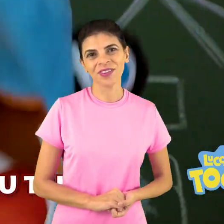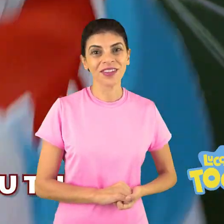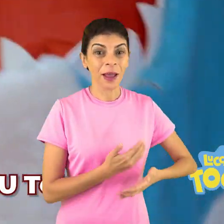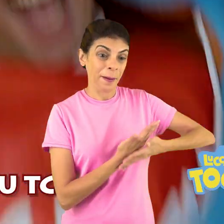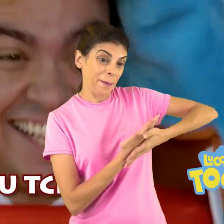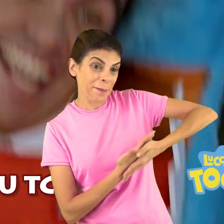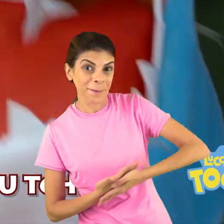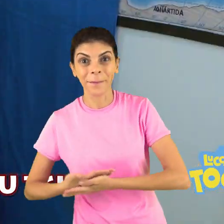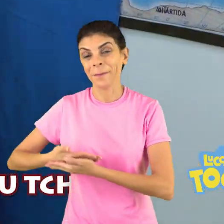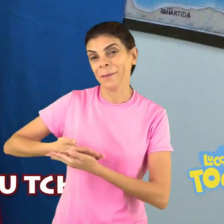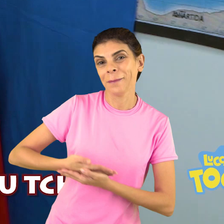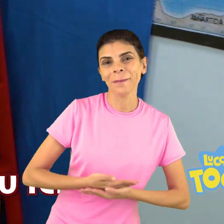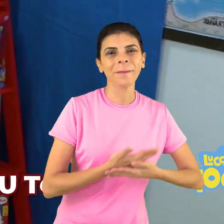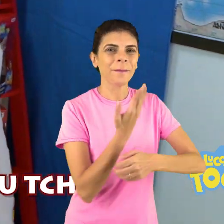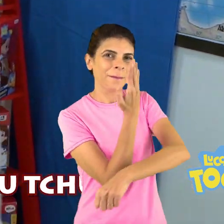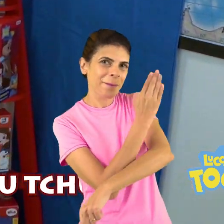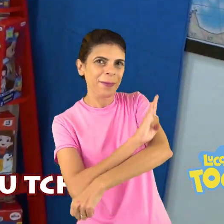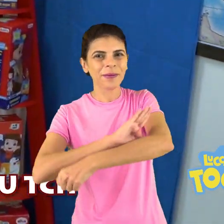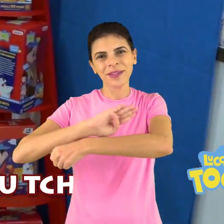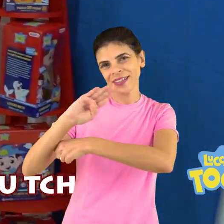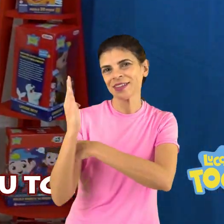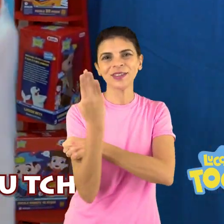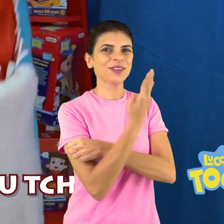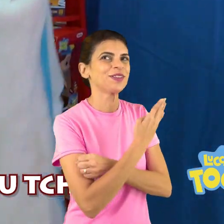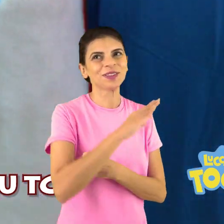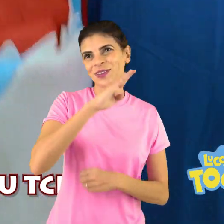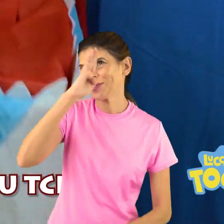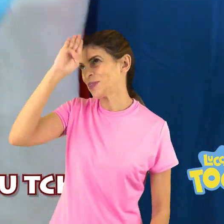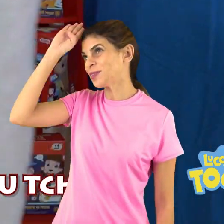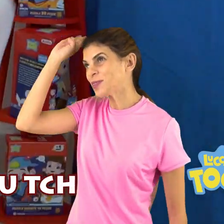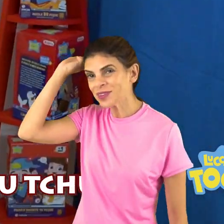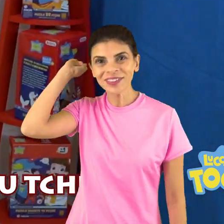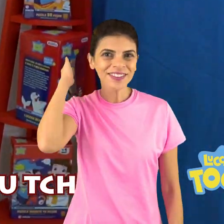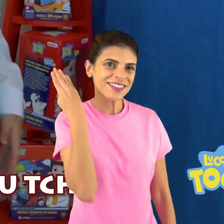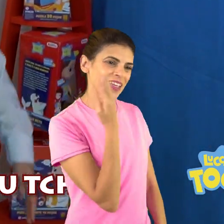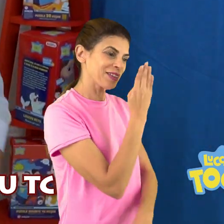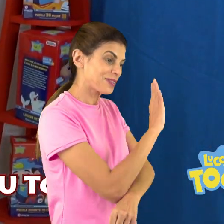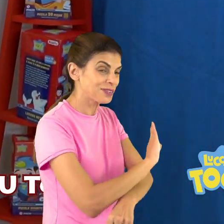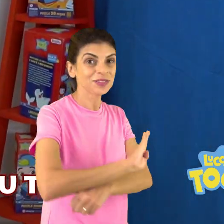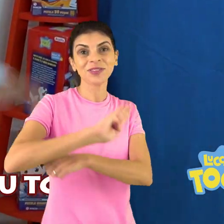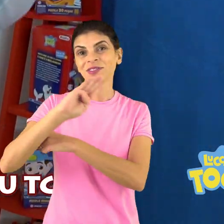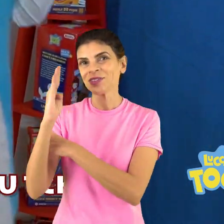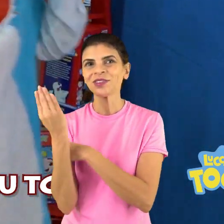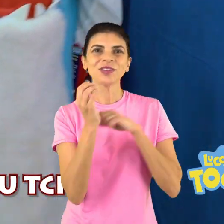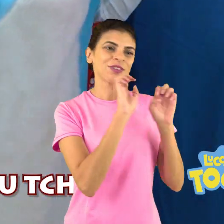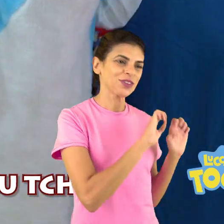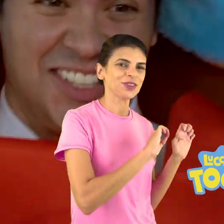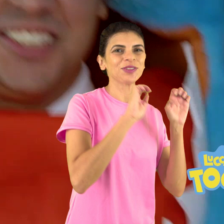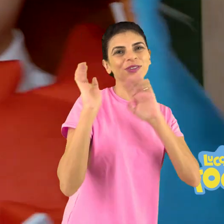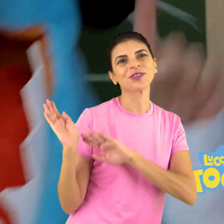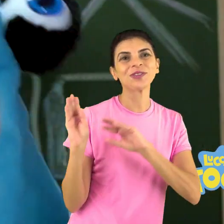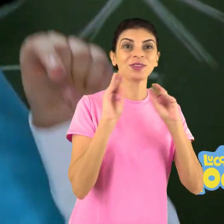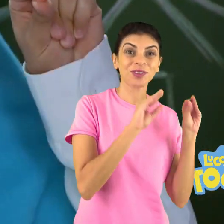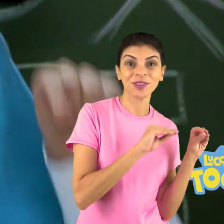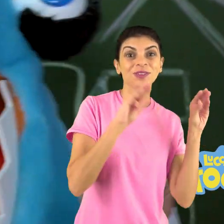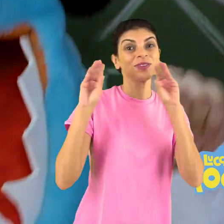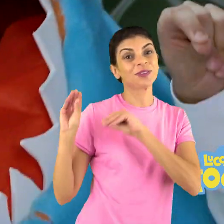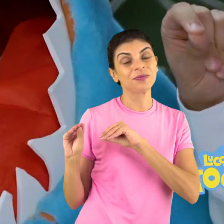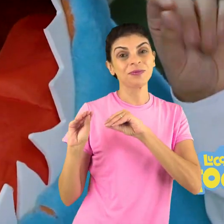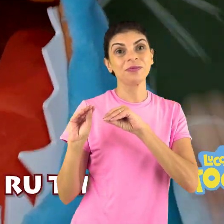Baby shark, tu-tu-ru-tu. Baby shark, tu-tu-ru-tu. Baby shark,